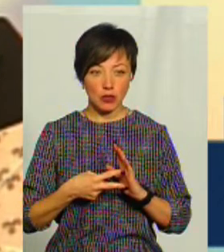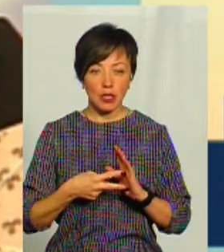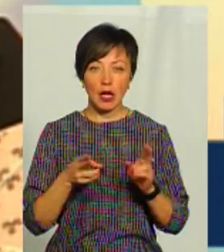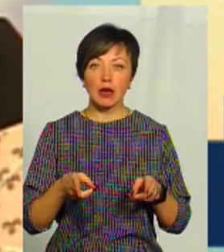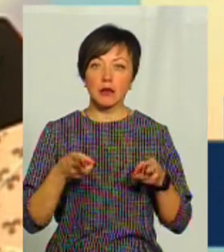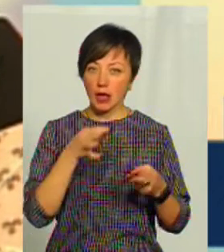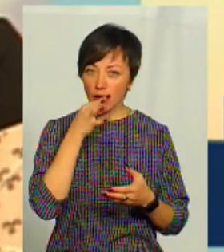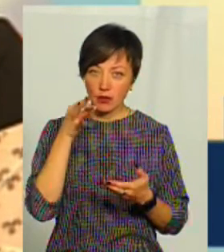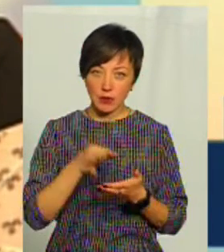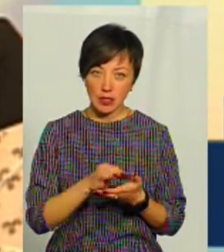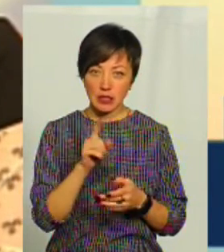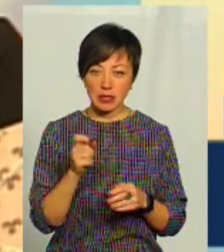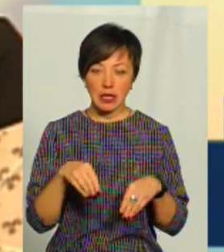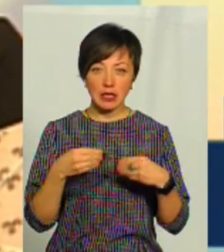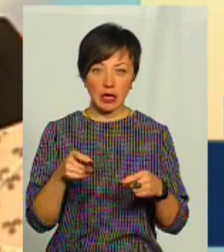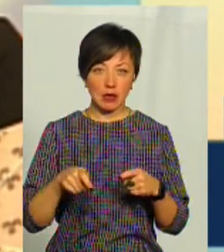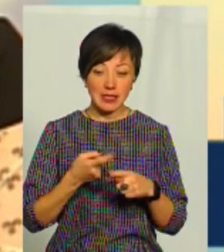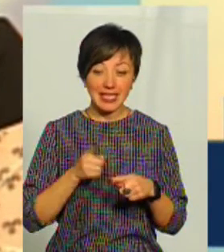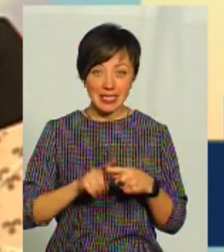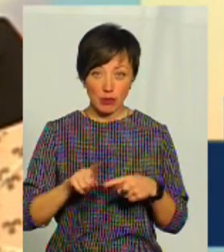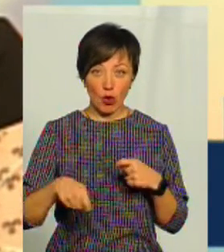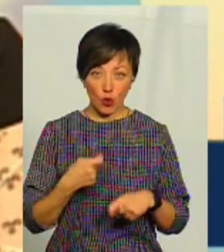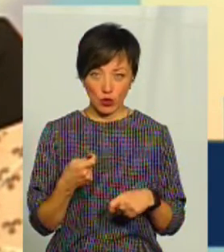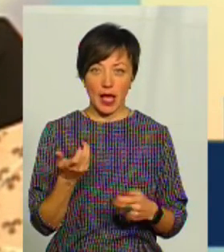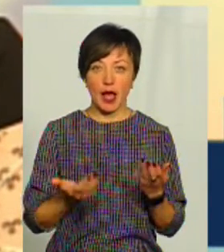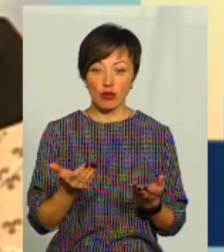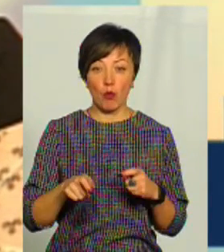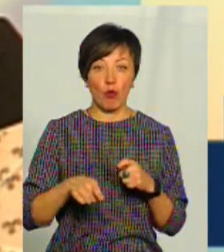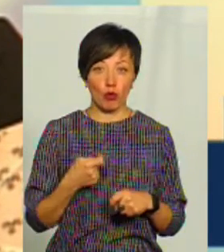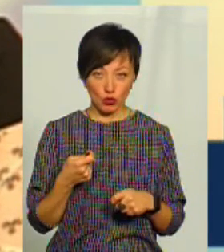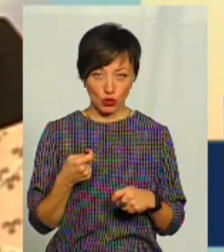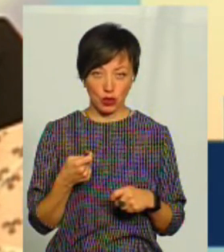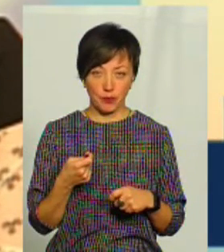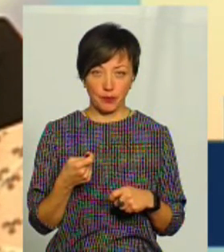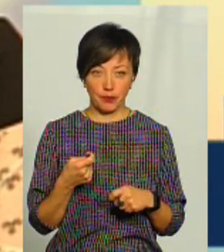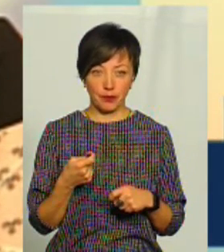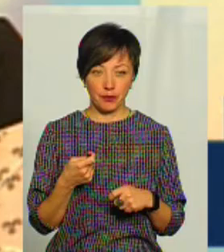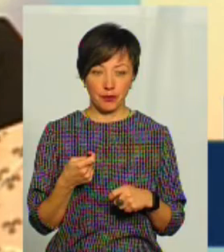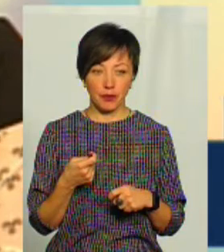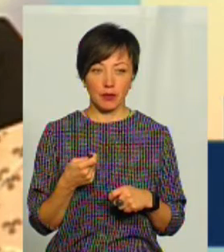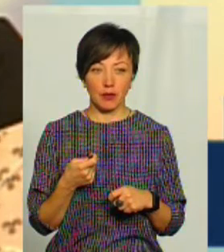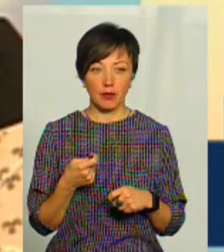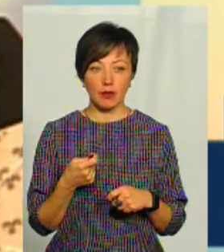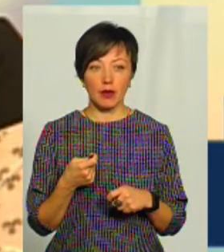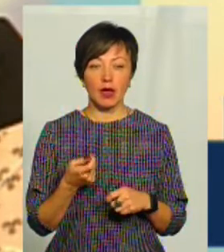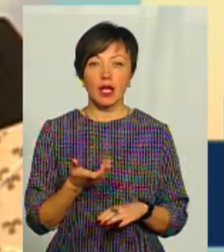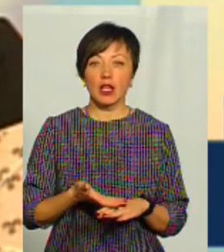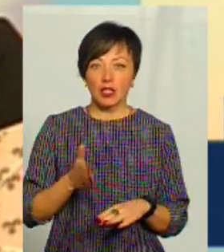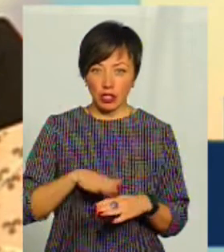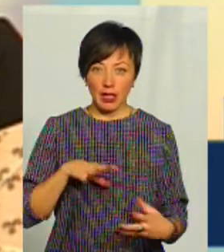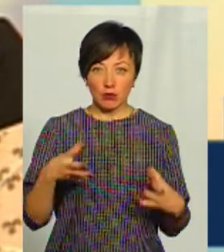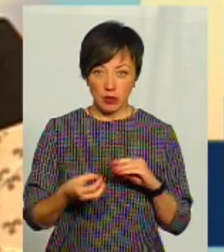і кримінальну відповідальність за дані правопорушення. Тобто, якщо правопорушення тягне за собою